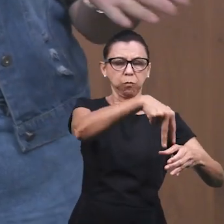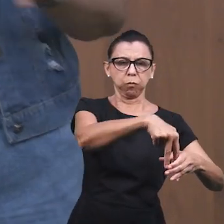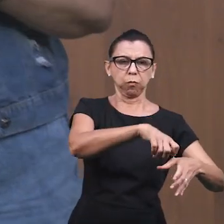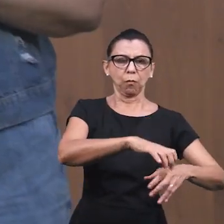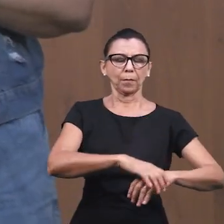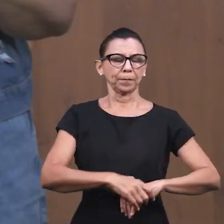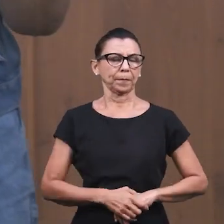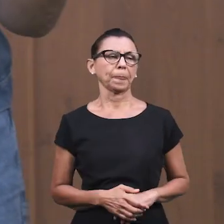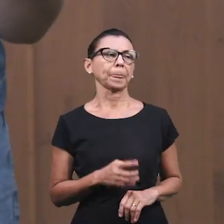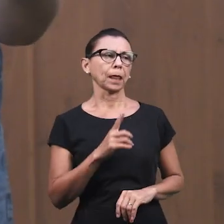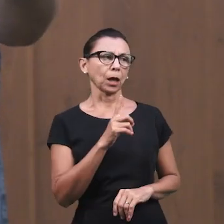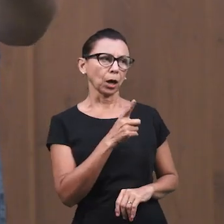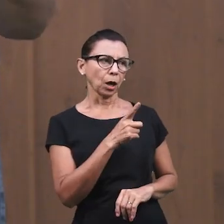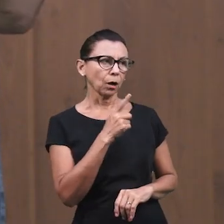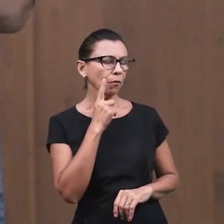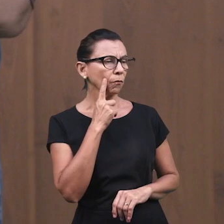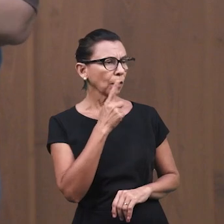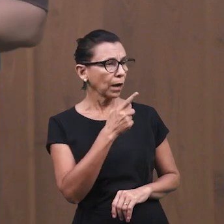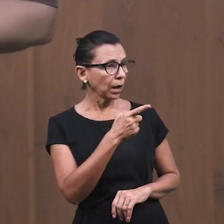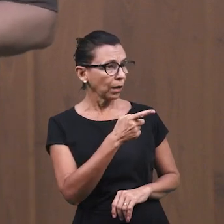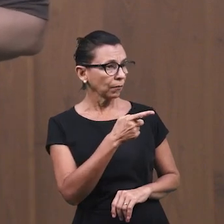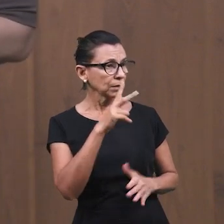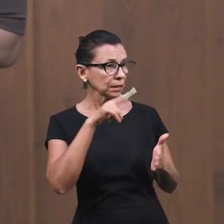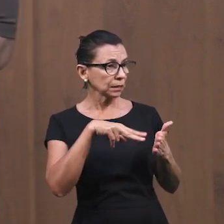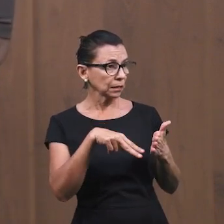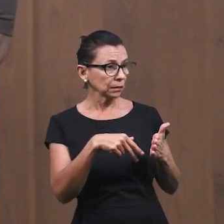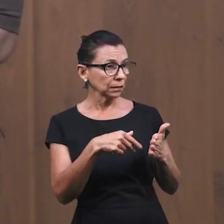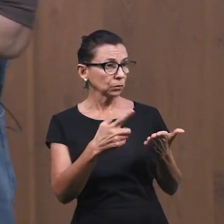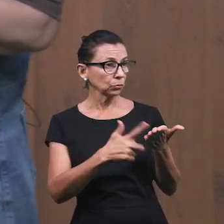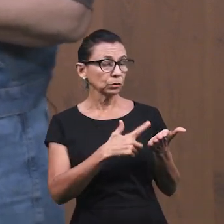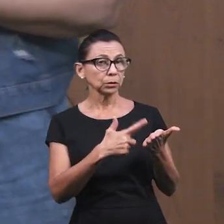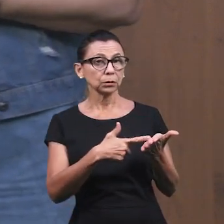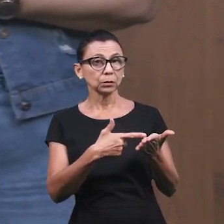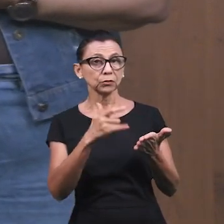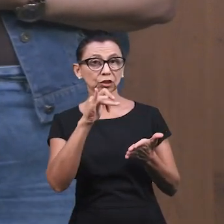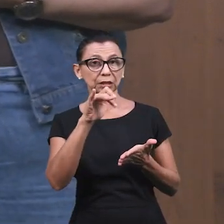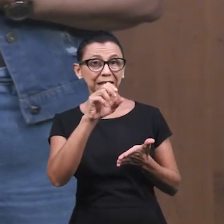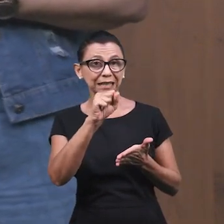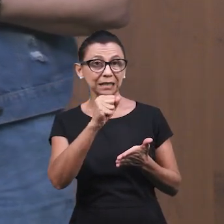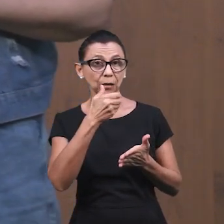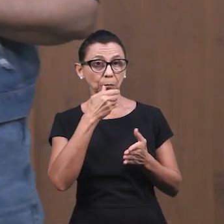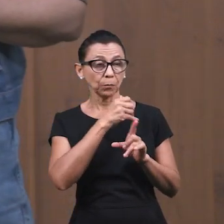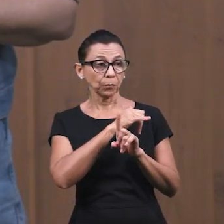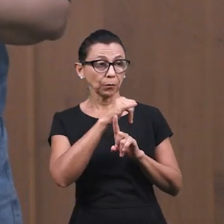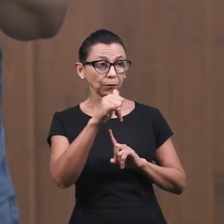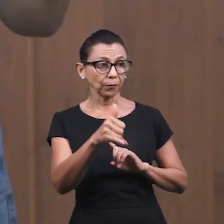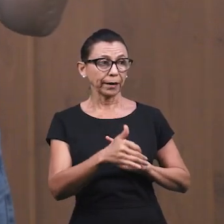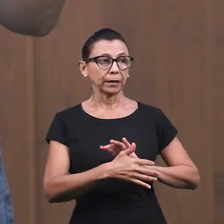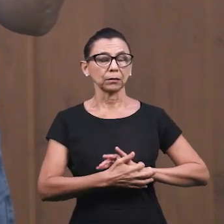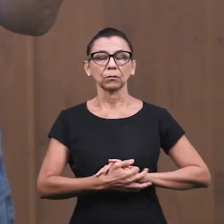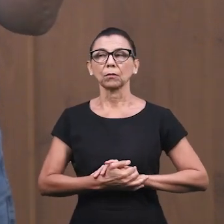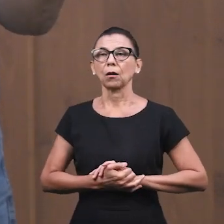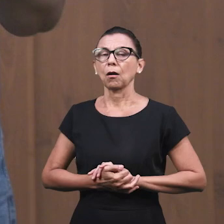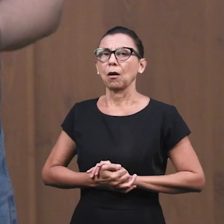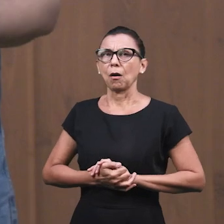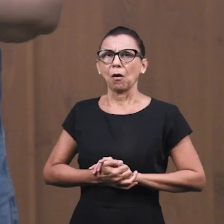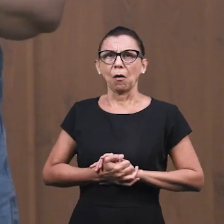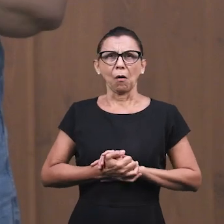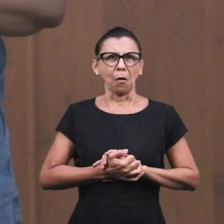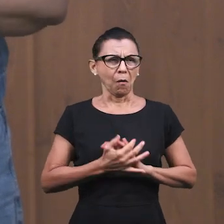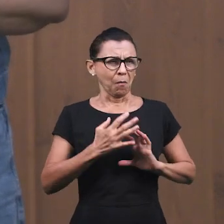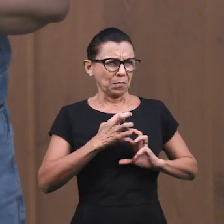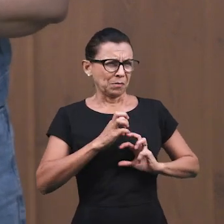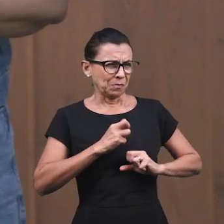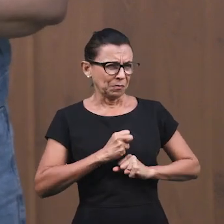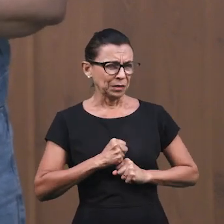monté dans le char et a parlé donc au monsieur qui est en train de lire le